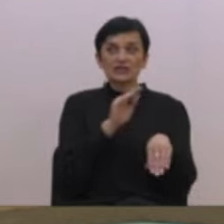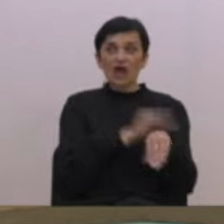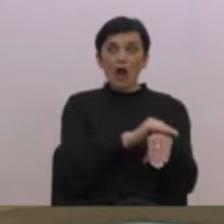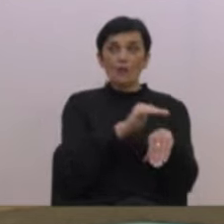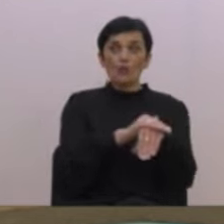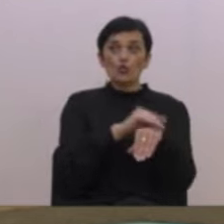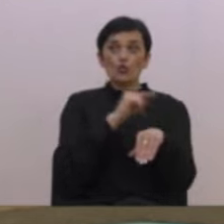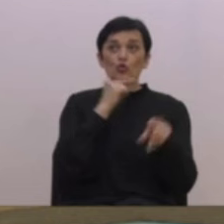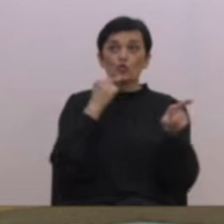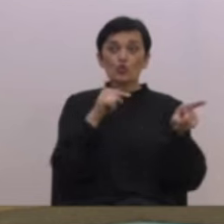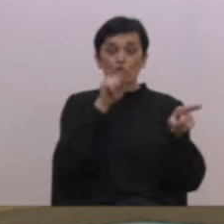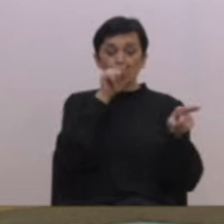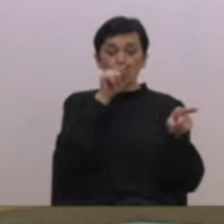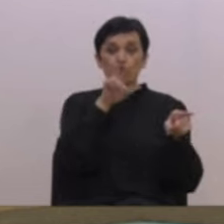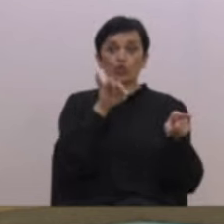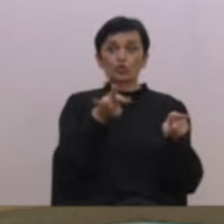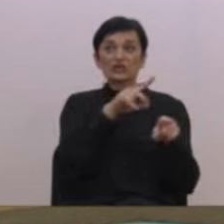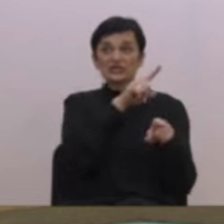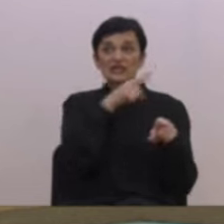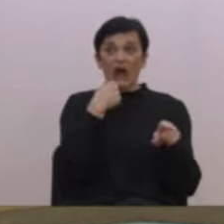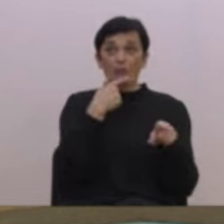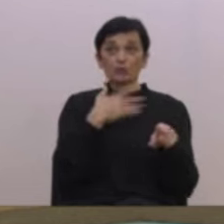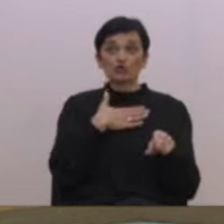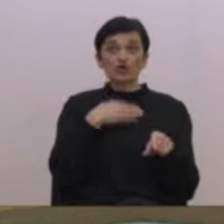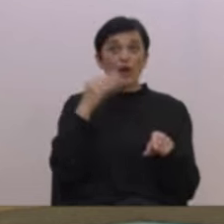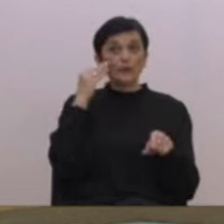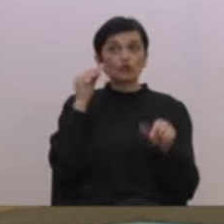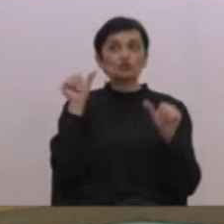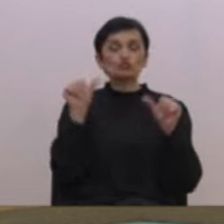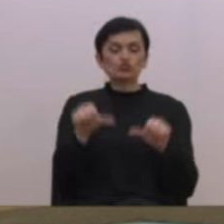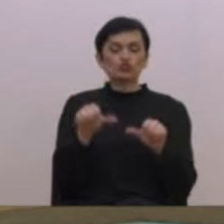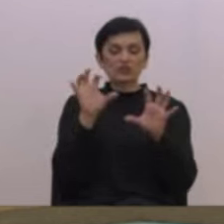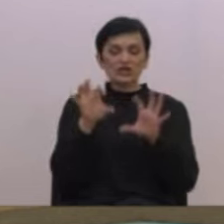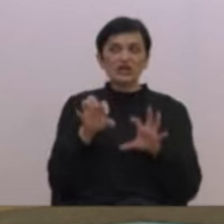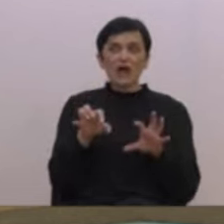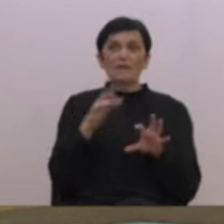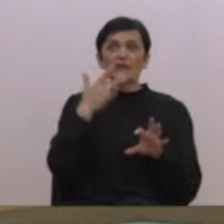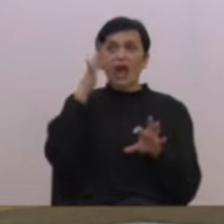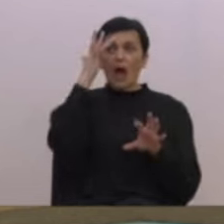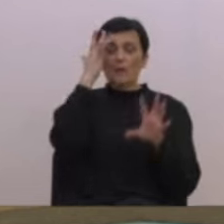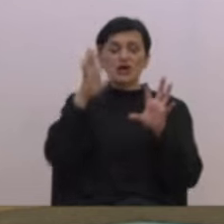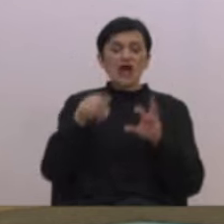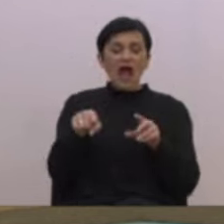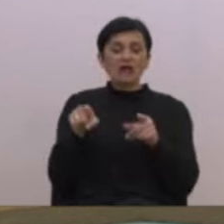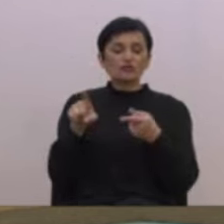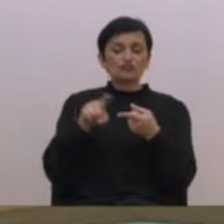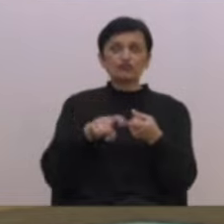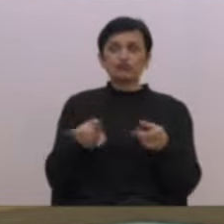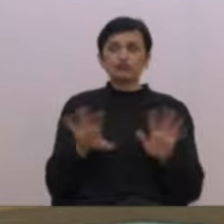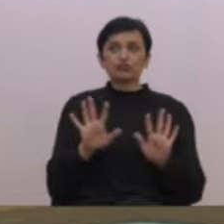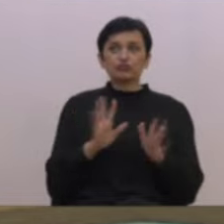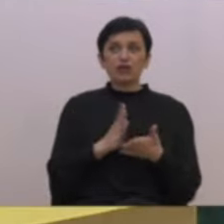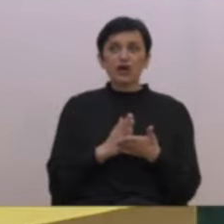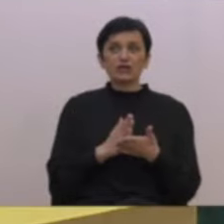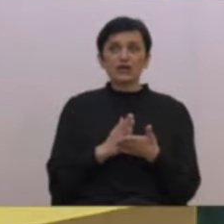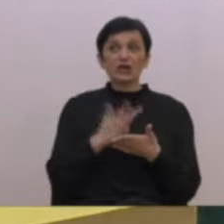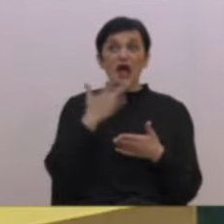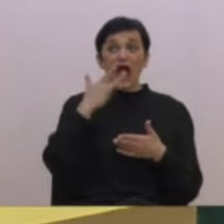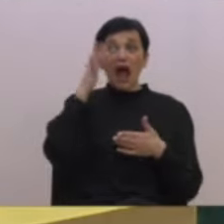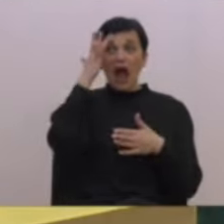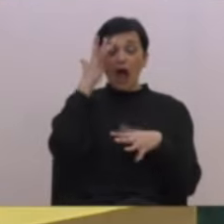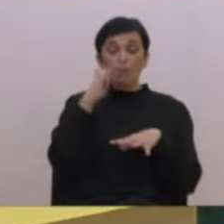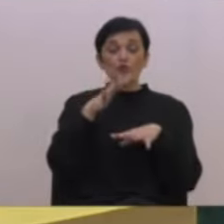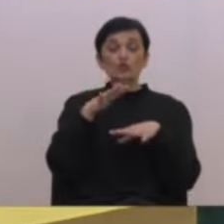რუსეთში ბაშოვის პუტინი ამბობდა და ჩემი აზრით ეს ერთ ცუდი კანონი არაფერშვაში არის ამერიკულ კანონთან და ამერიკულ კანონს